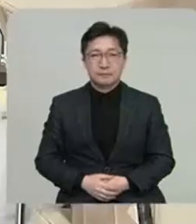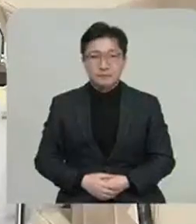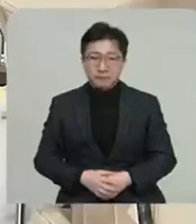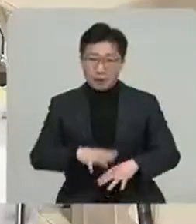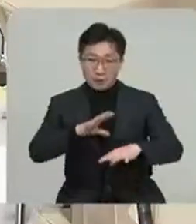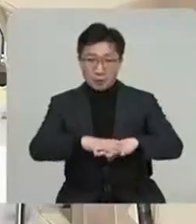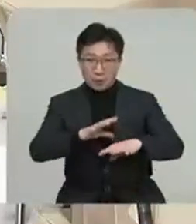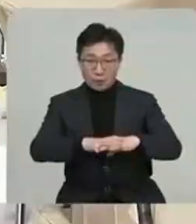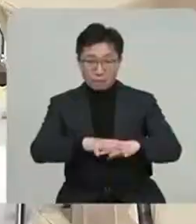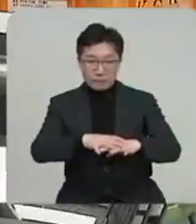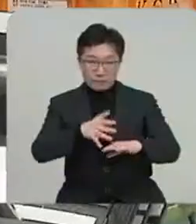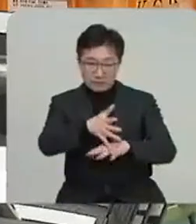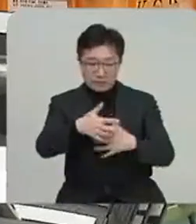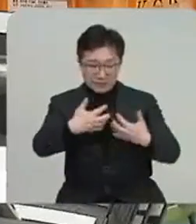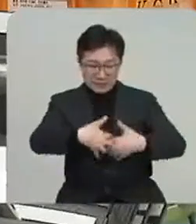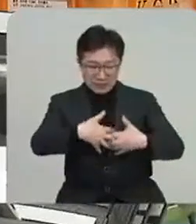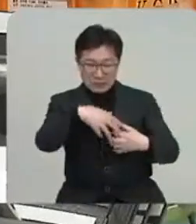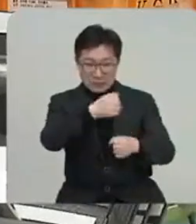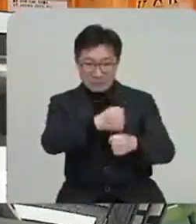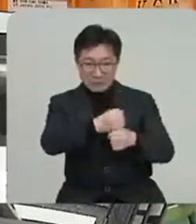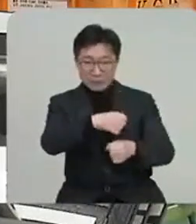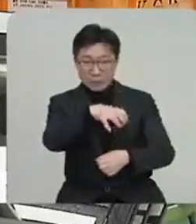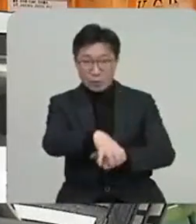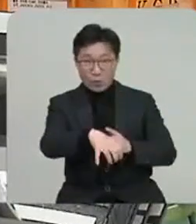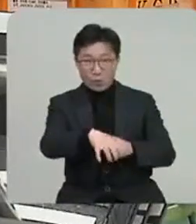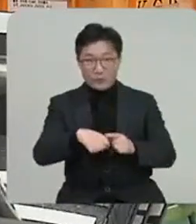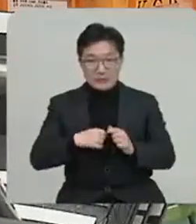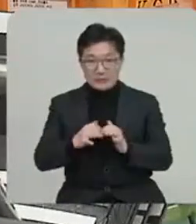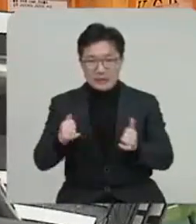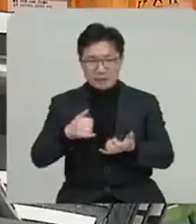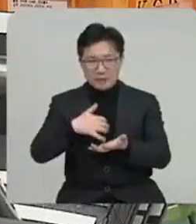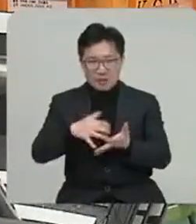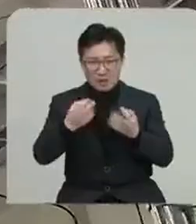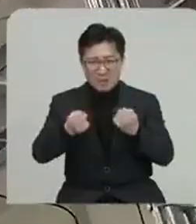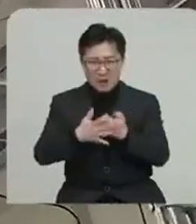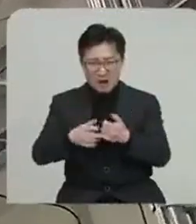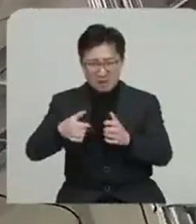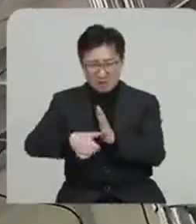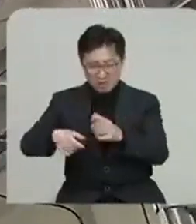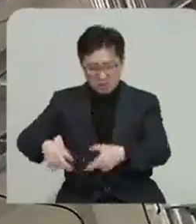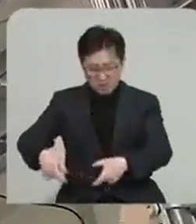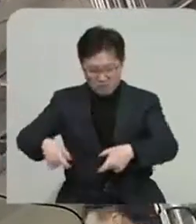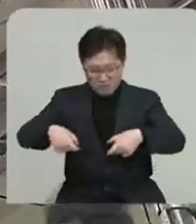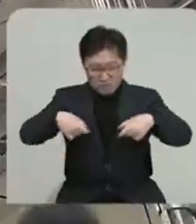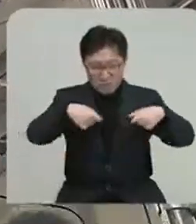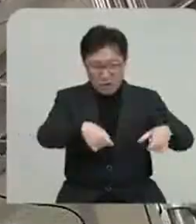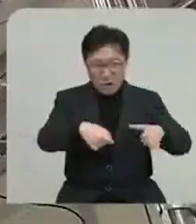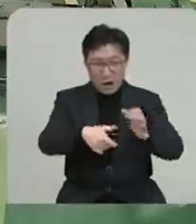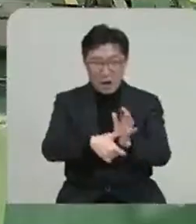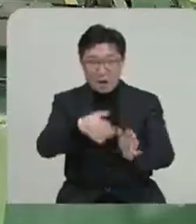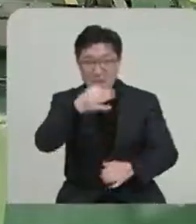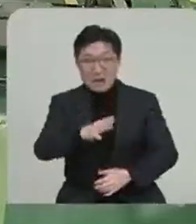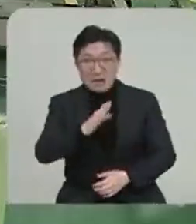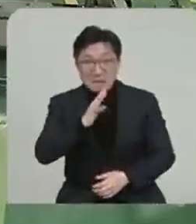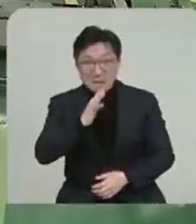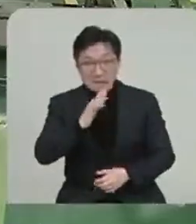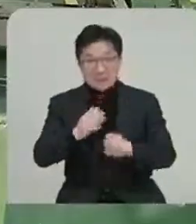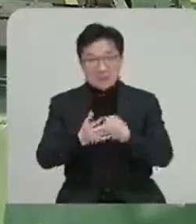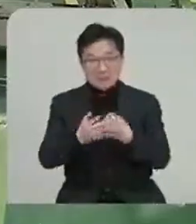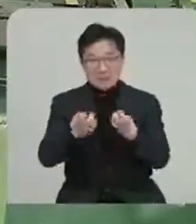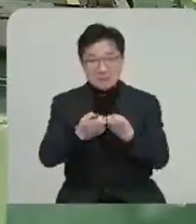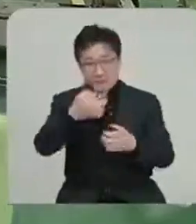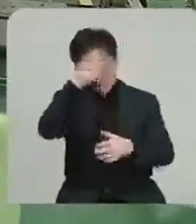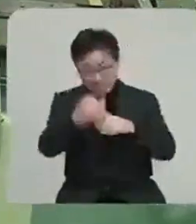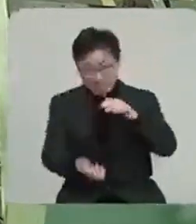농업용 기계 부품을 생산하는 제조업체입니다. 사람 여럿이도 옮기기 힘든 무거운 부품을 작업 동선을 효율적으로 반영한